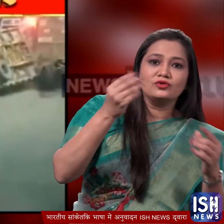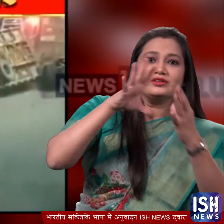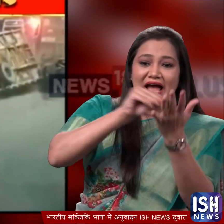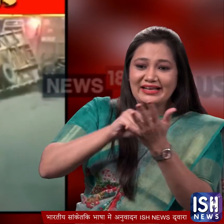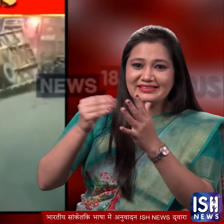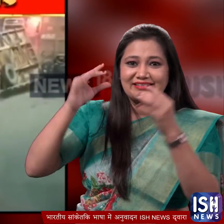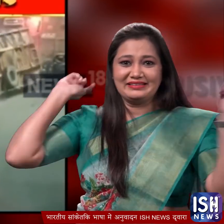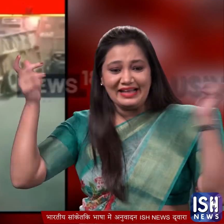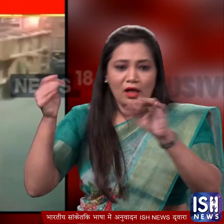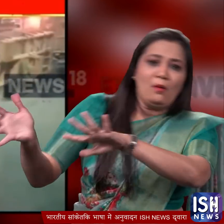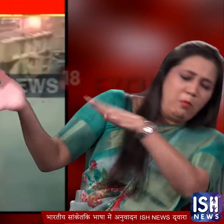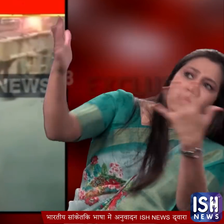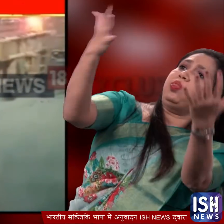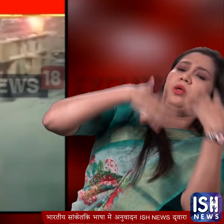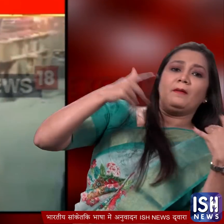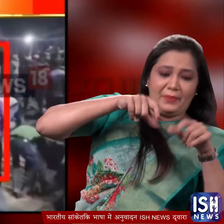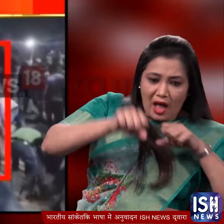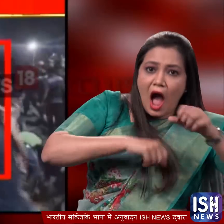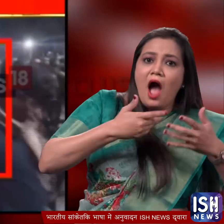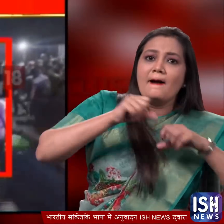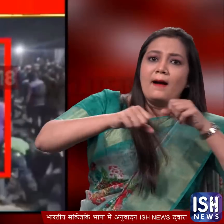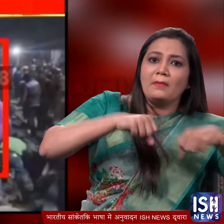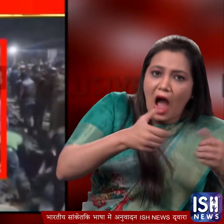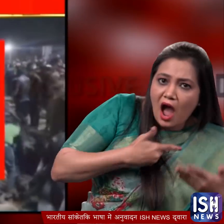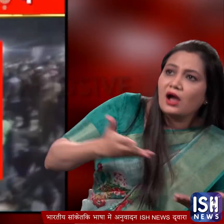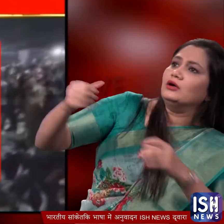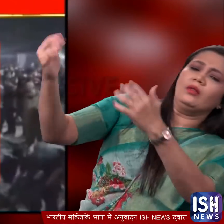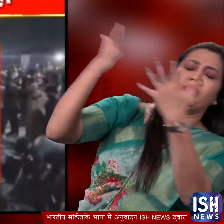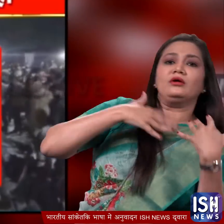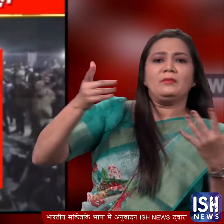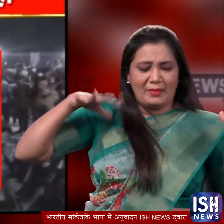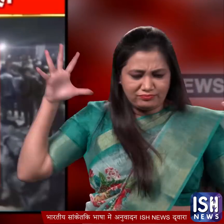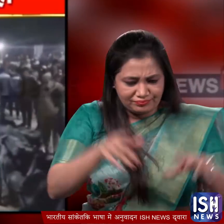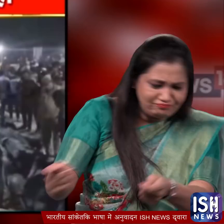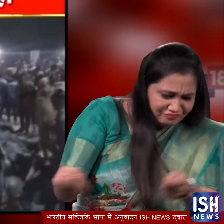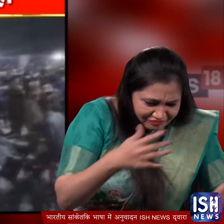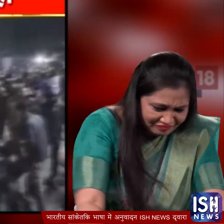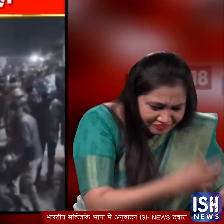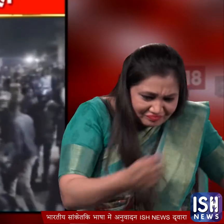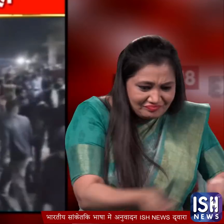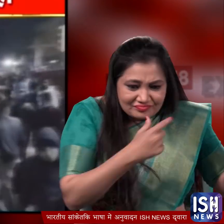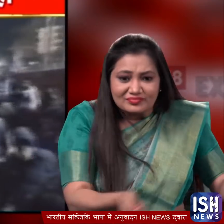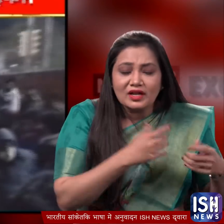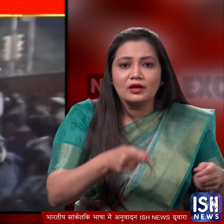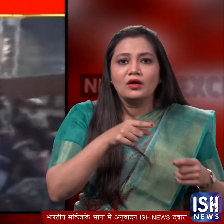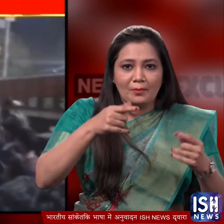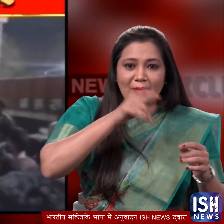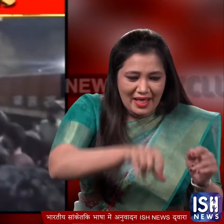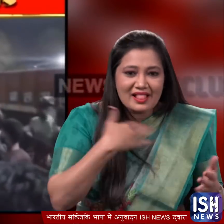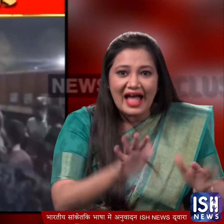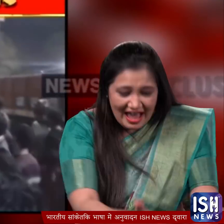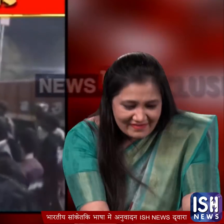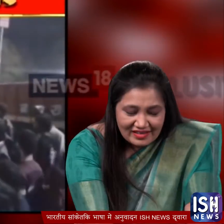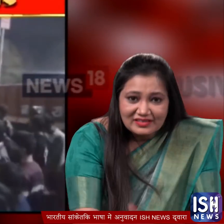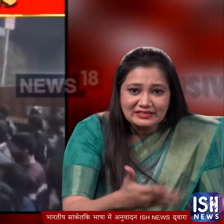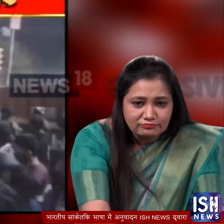से उस पर लदी चावल की बोरियां उन लोगों पर गिर गईं, जिसके बाद वहां भीड़ जुट गई और लोगों ने तुरंत उन बोरियों को हटाना शुरू किया ताकि उनके नीचे